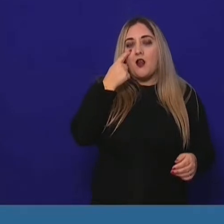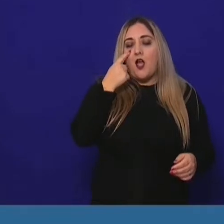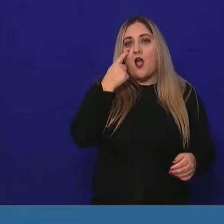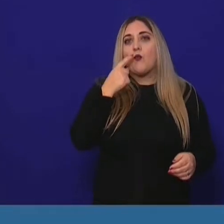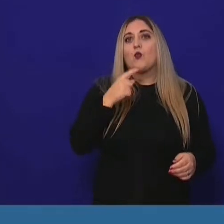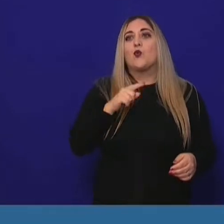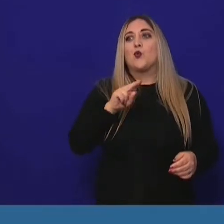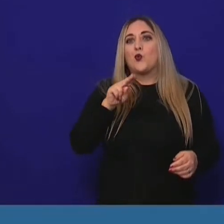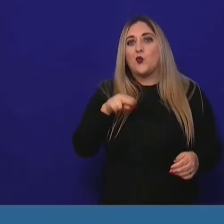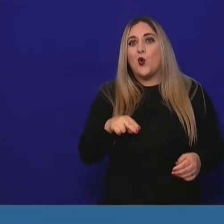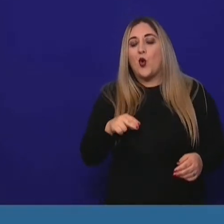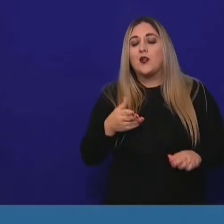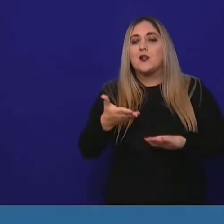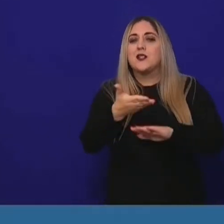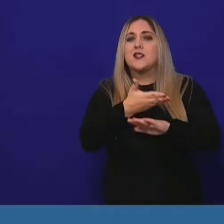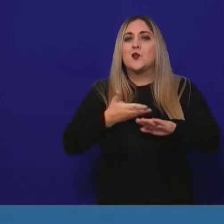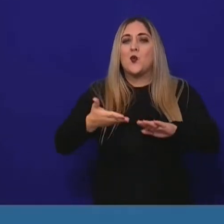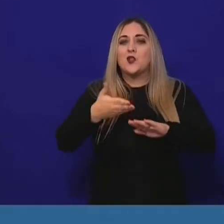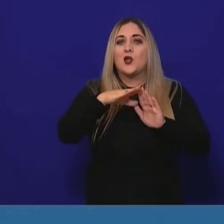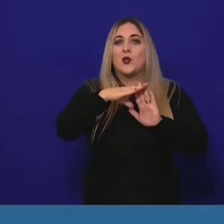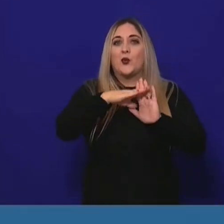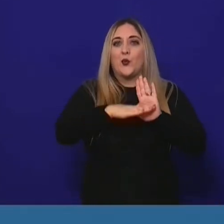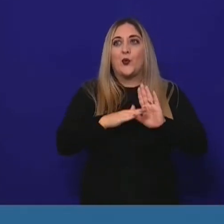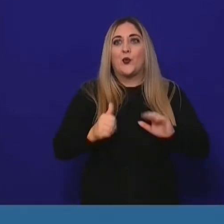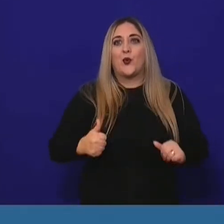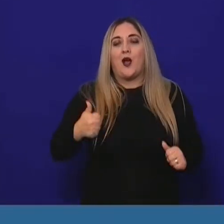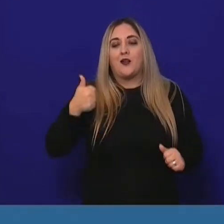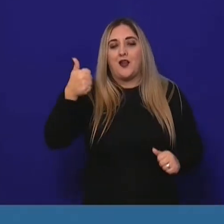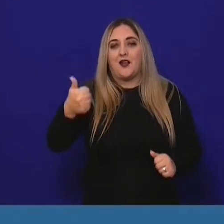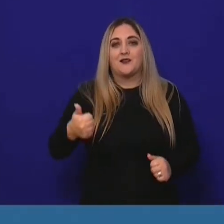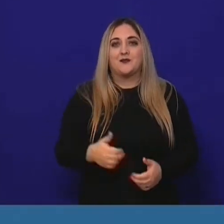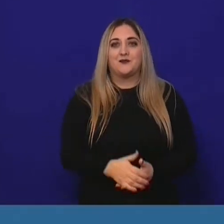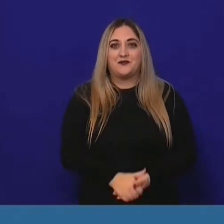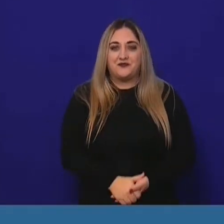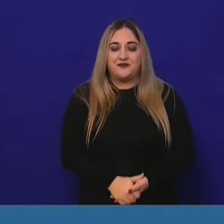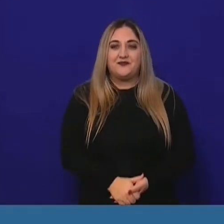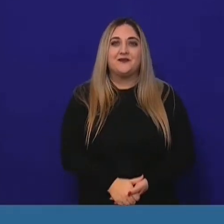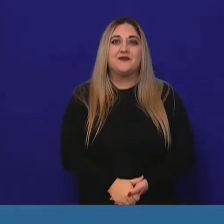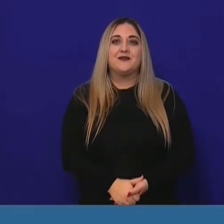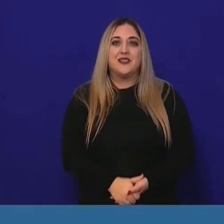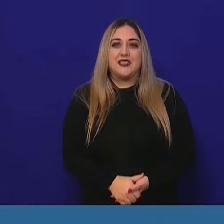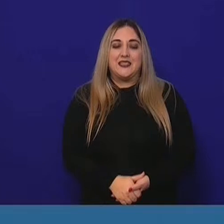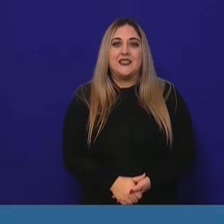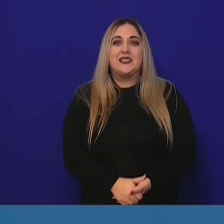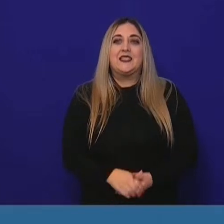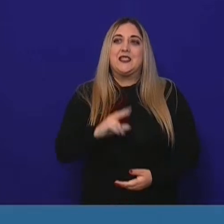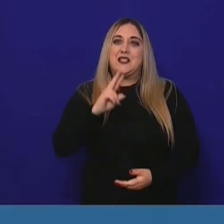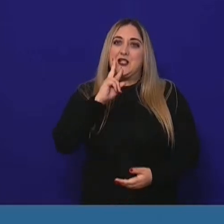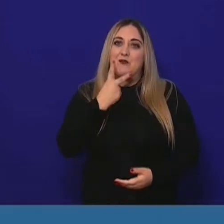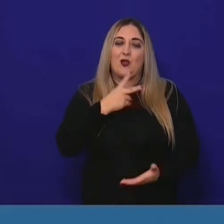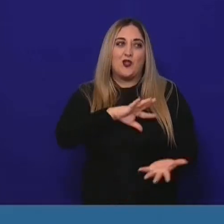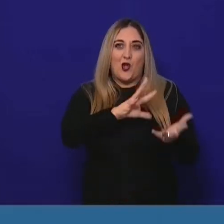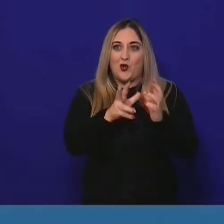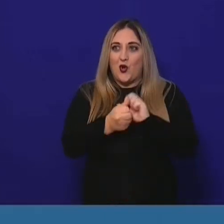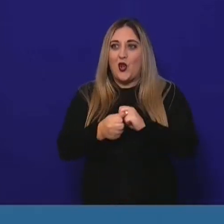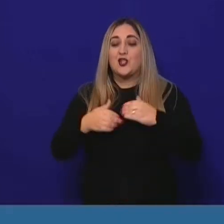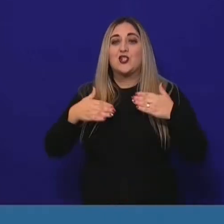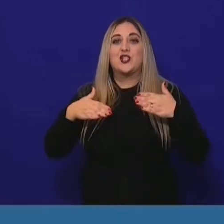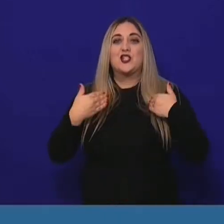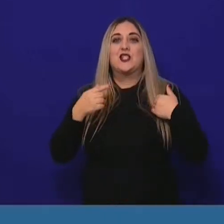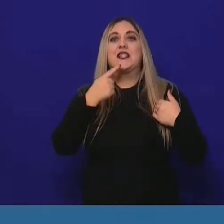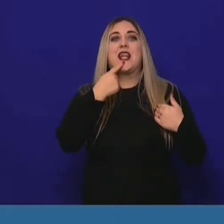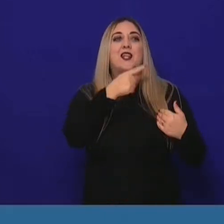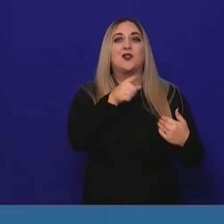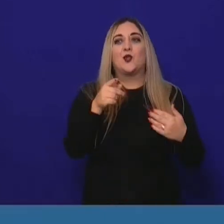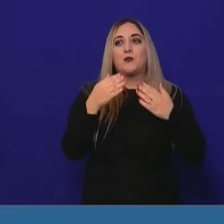il-mod li inti s-sitwazzjoni tkun qiegħda tmur għall-aħjar. Dawn kienu mistoqsijiet li kellna, minn hawn nixtieq